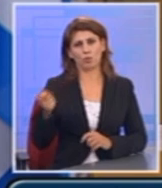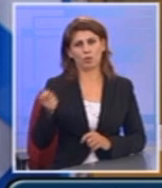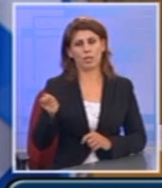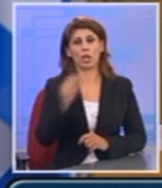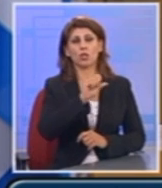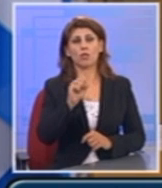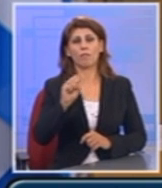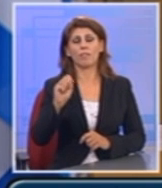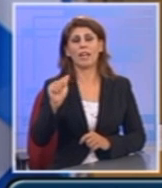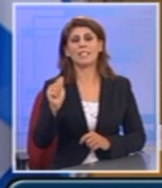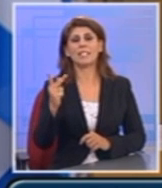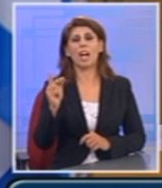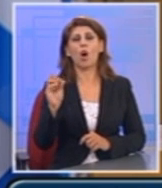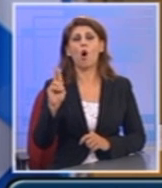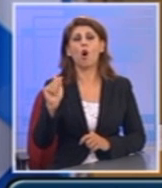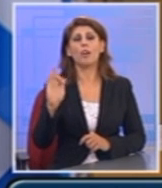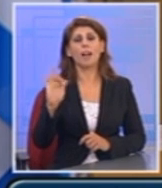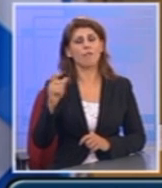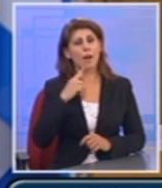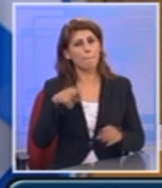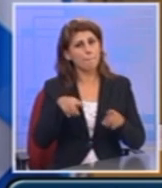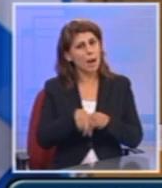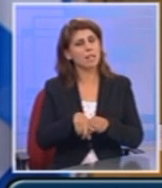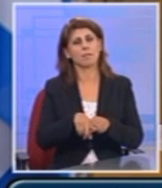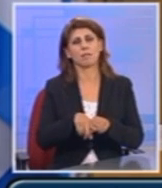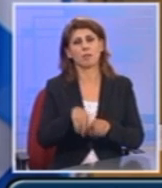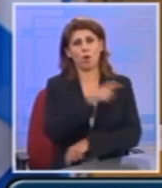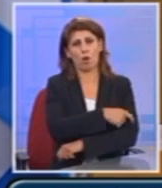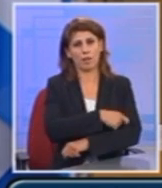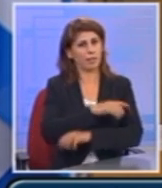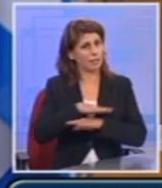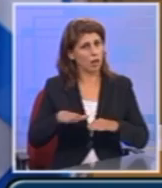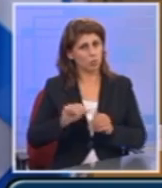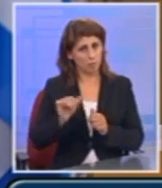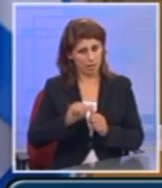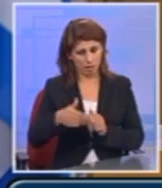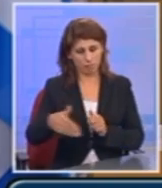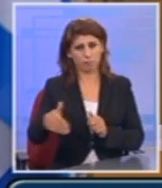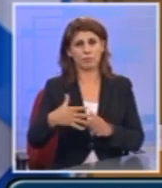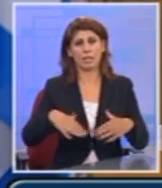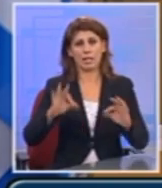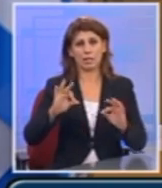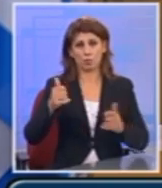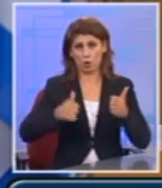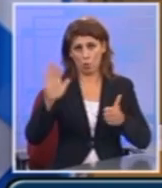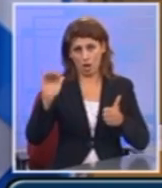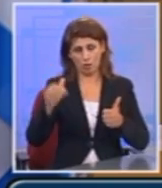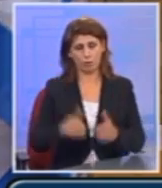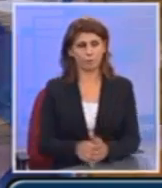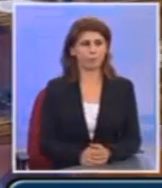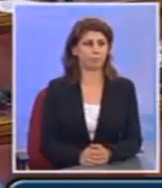σακοράφα θα ναι μαζί σας σστο ο στον οηε στα τέλη του μήνα και αρχές του επόμενου